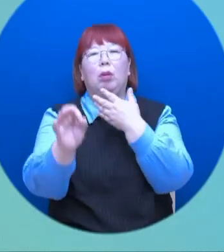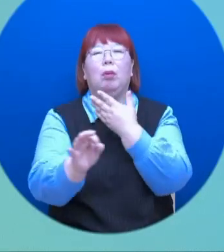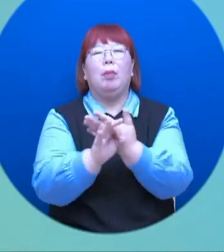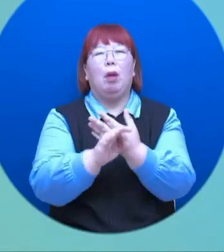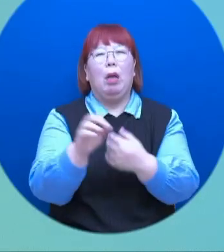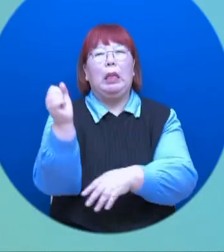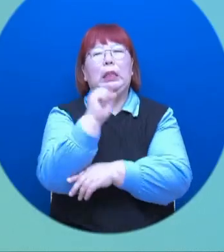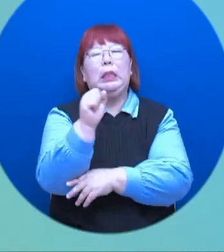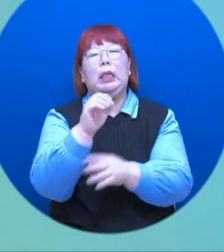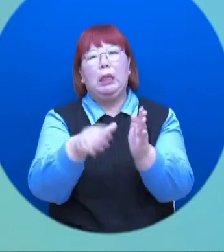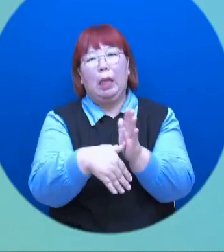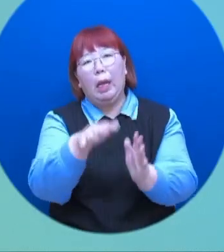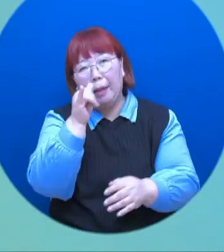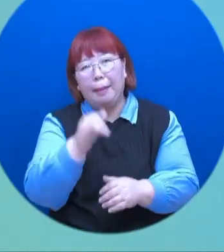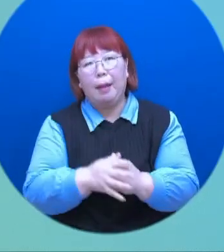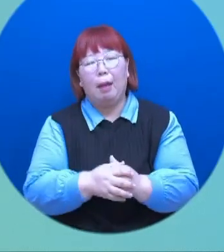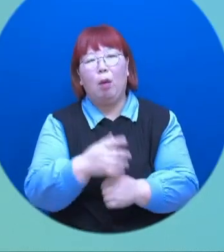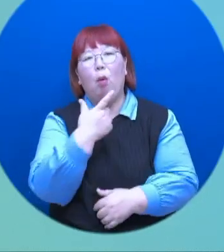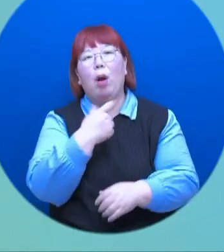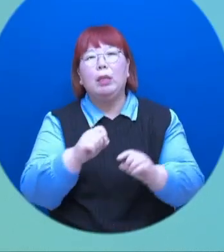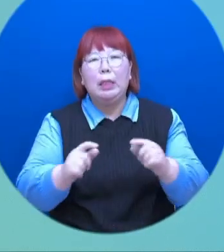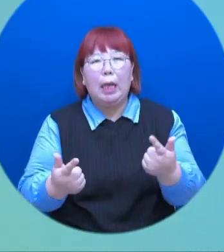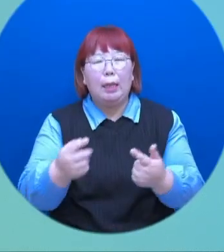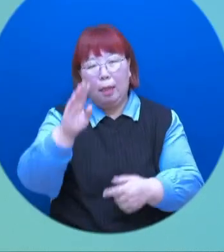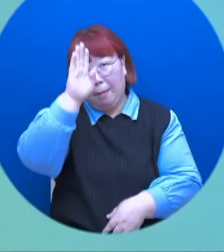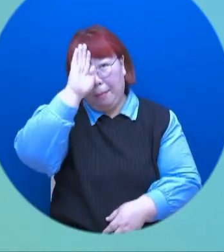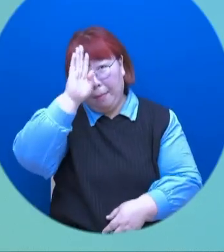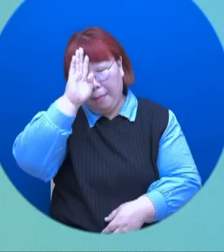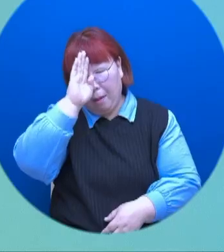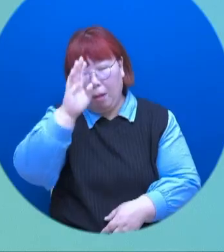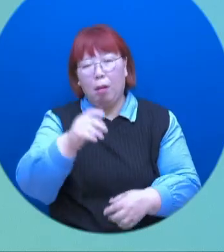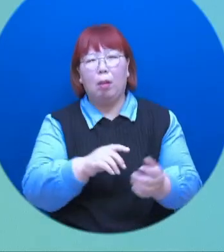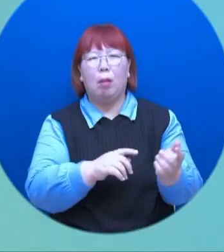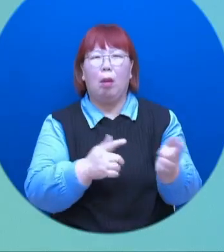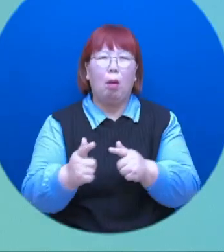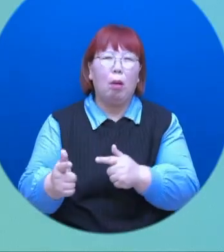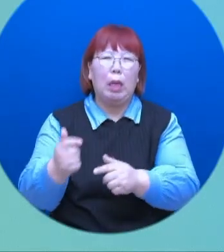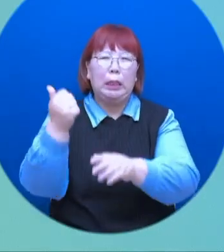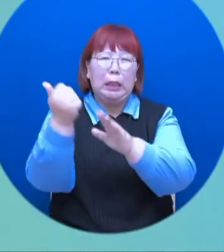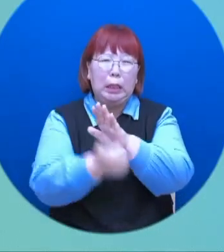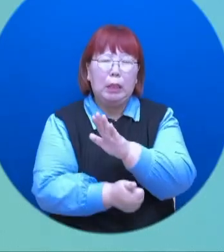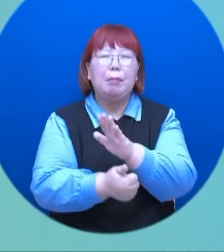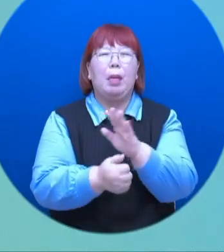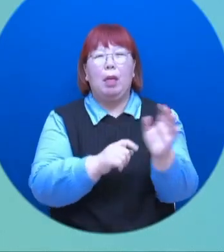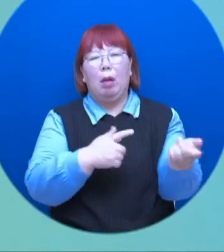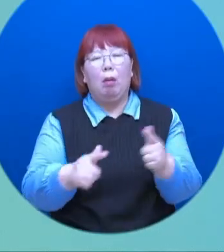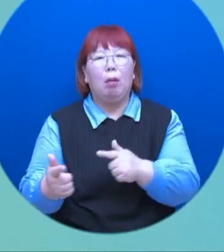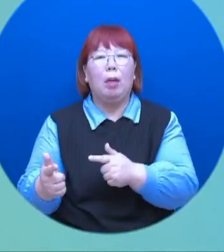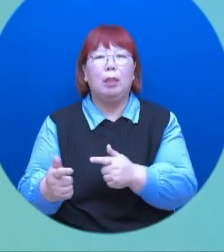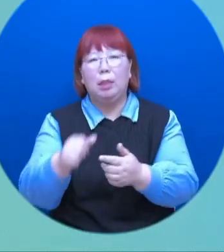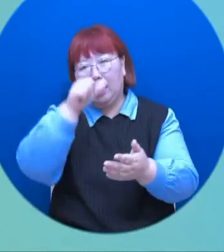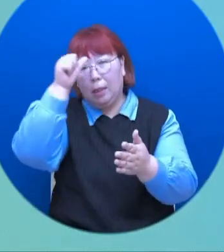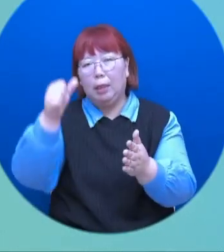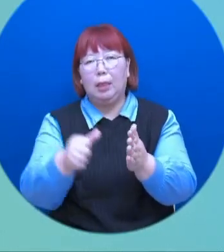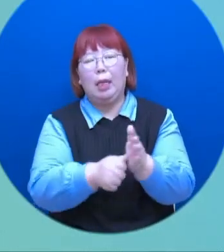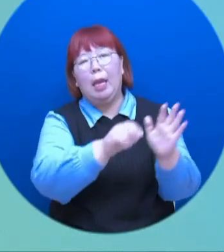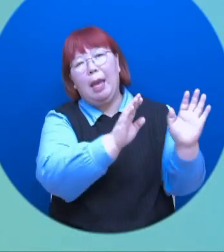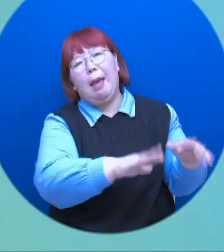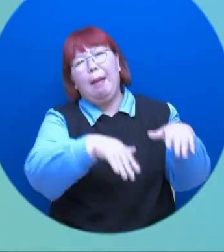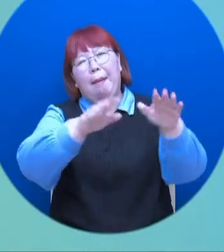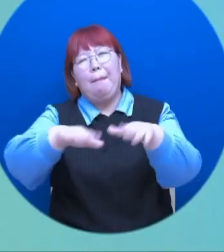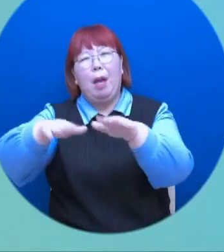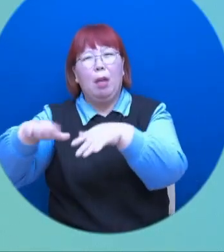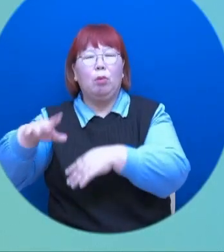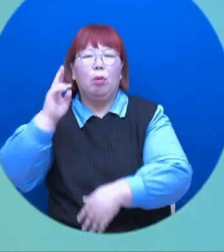가정이 아니다. 원치 않는 질병, 원치 않는 갈등, 원치 않는 실패, 수없이 많은 인생의 파도 거친